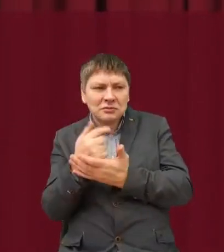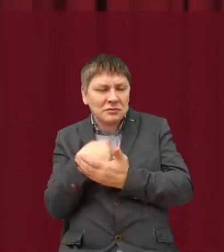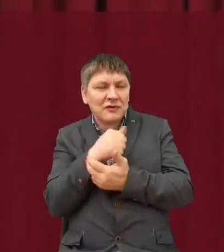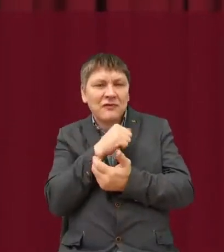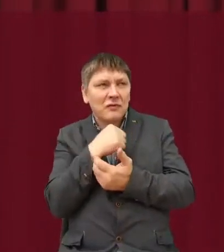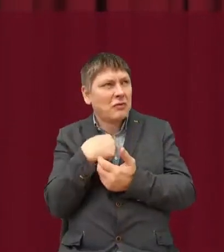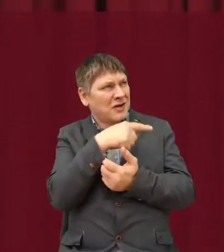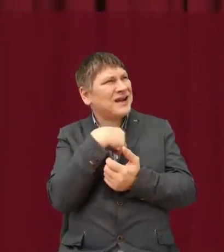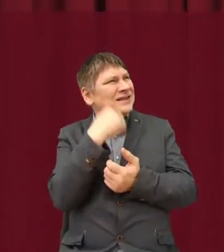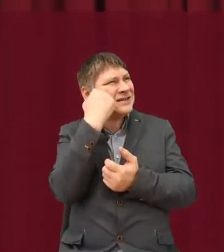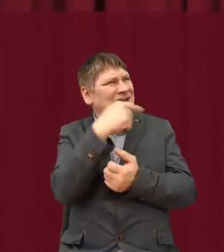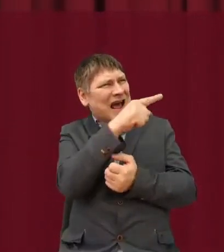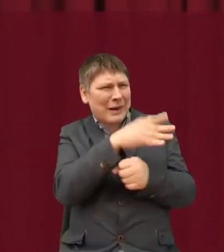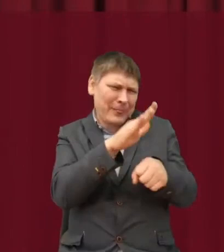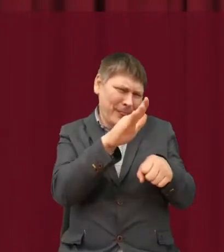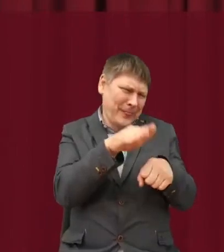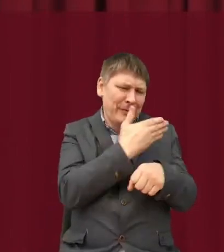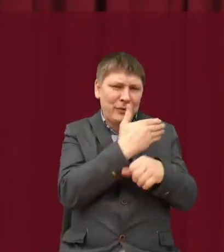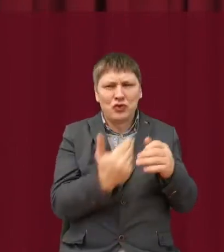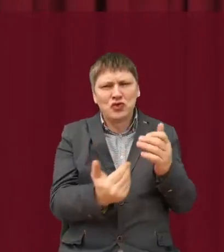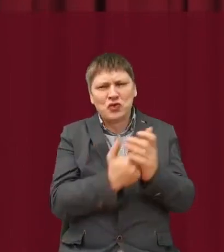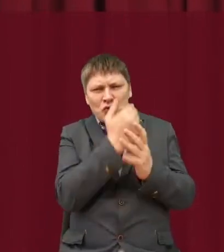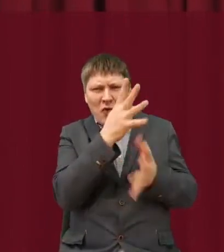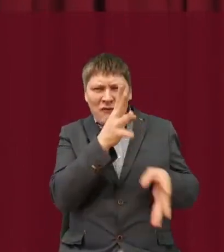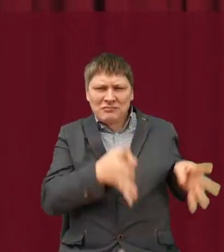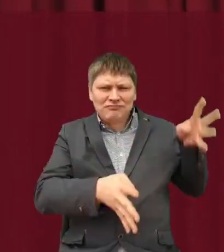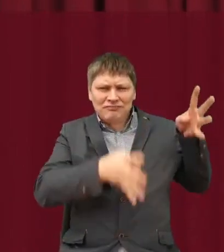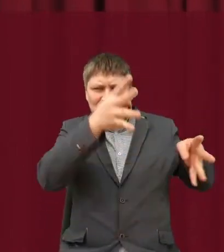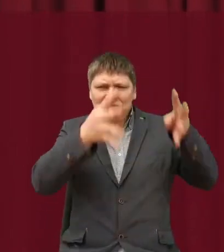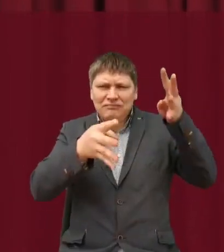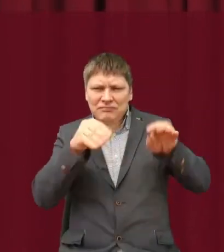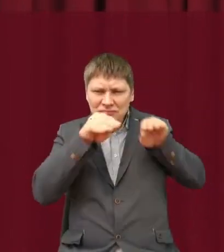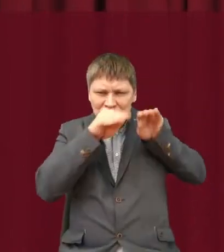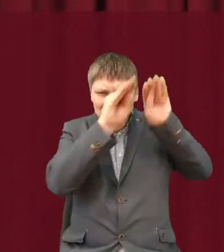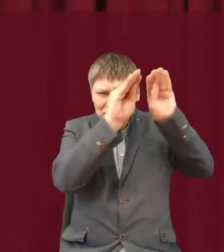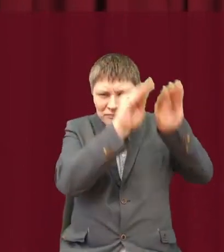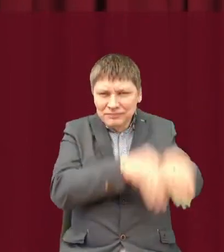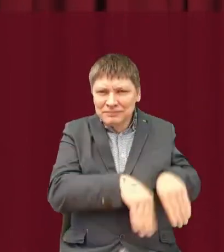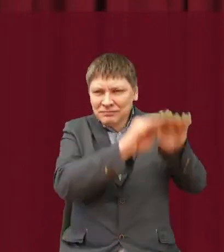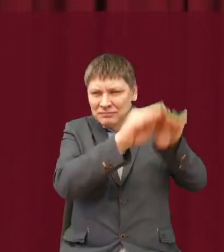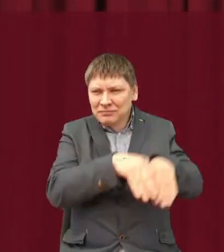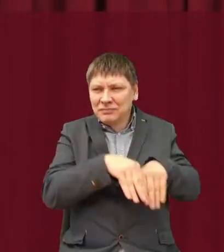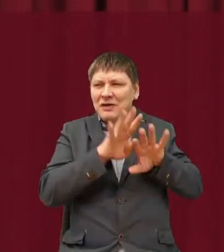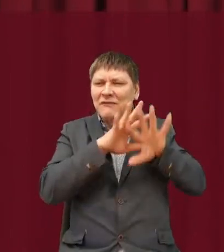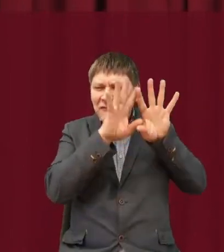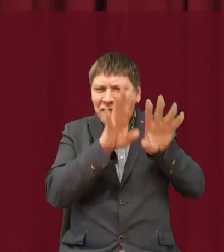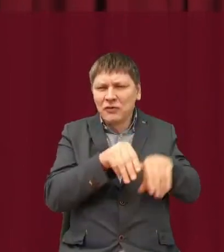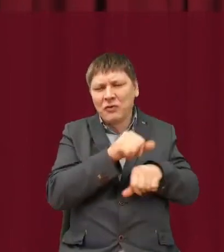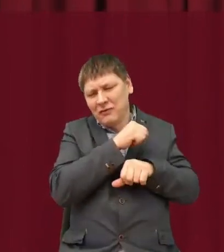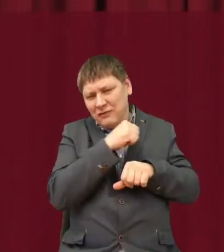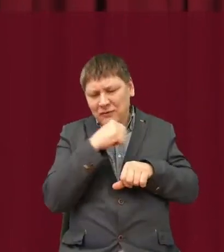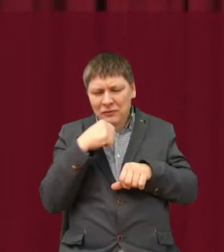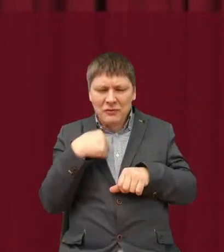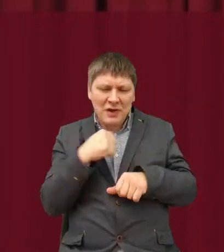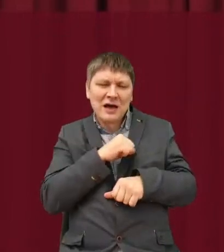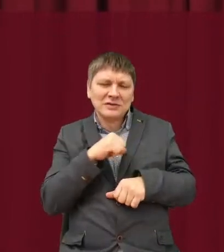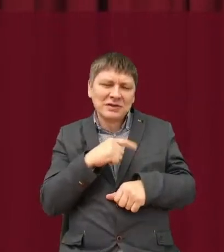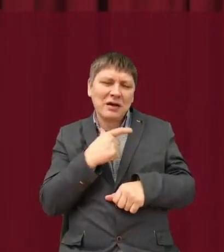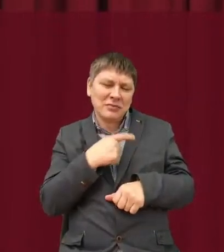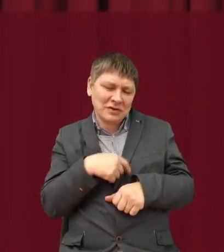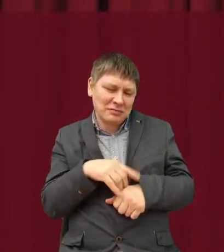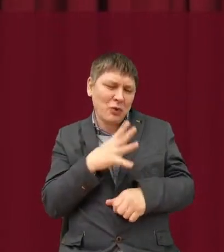сломаю старый амбары построю новые и положу туда вот то зерно которое собрал и скажу душе моей